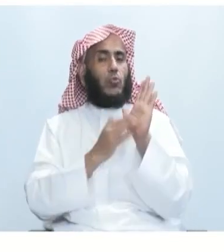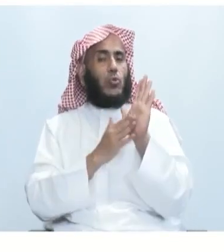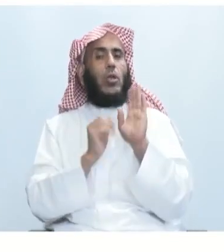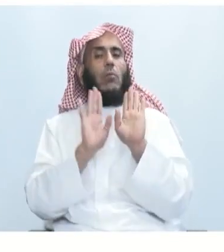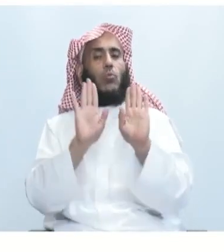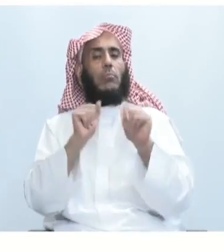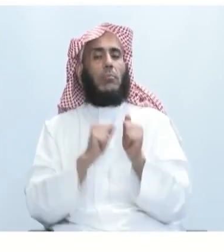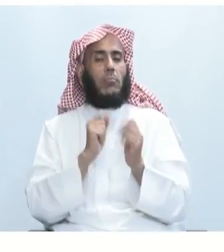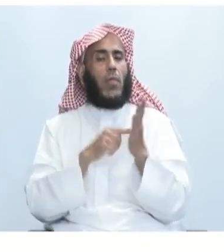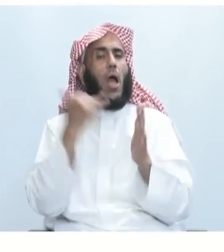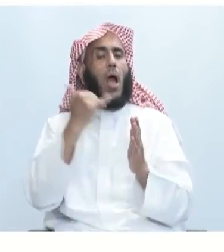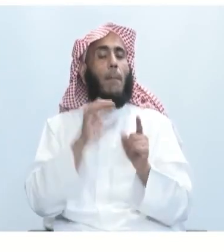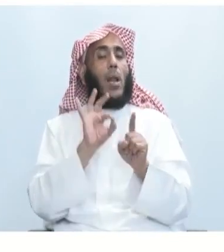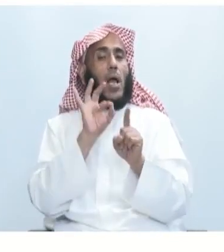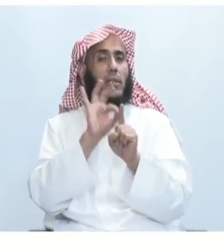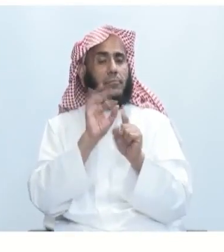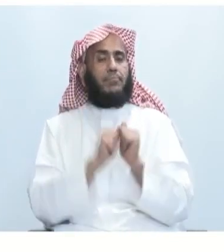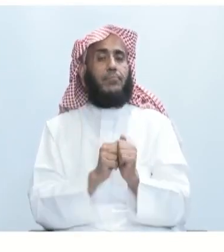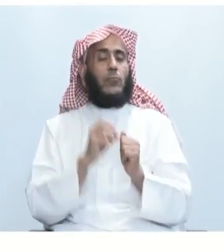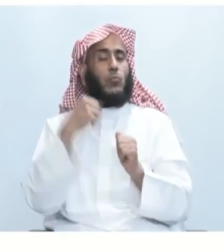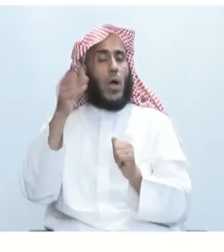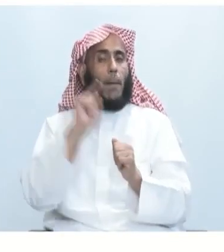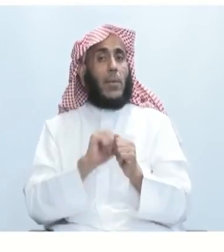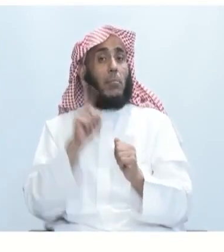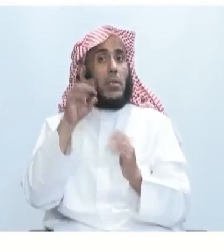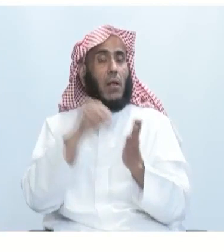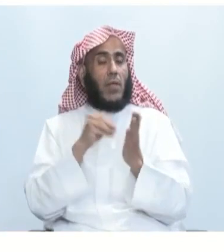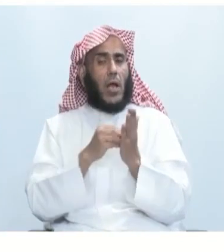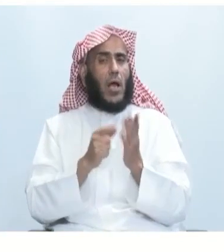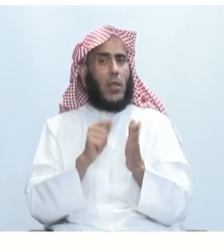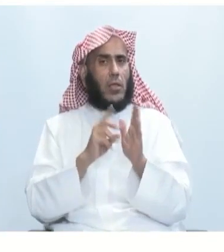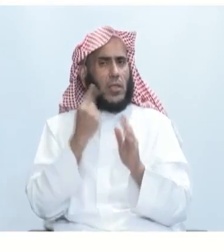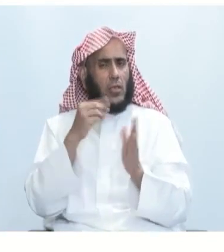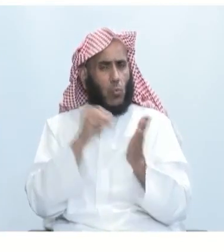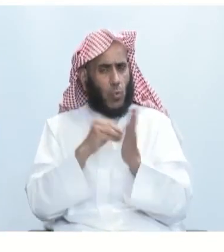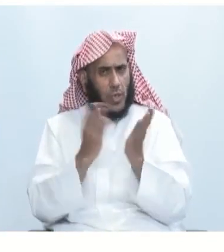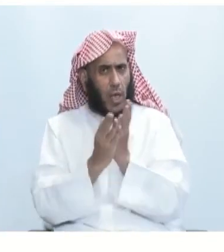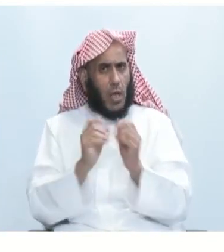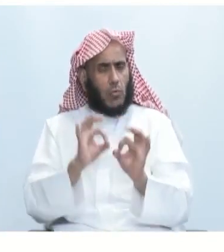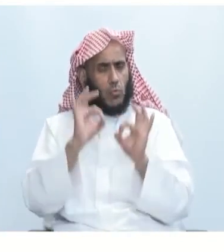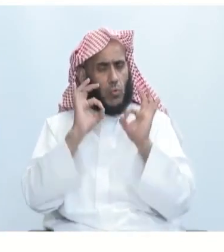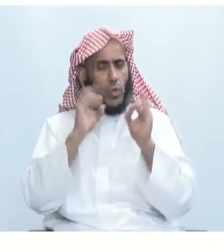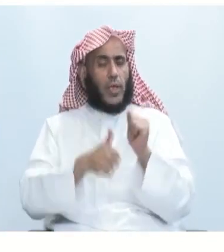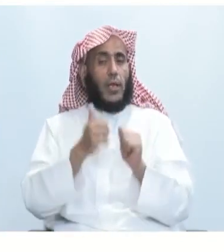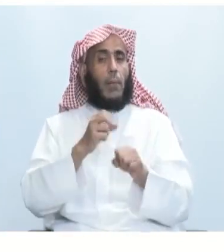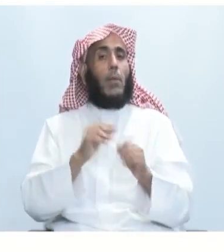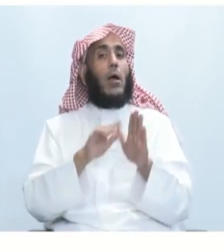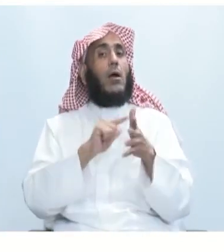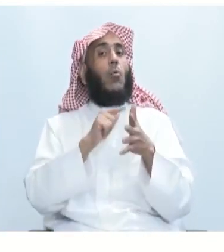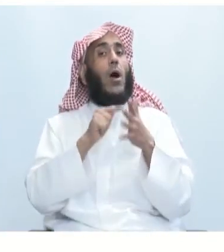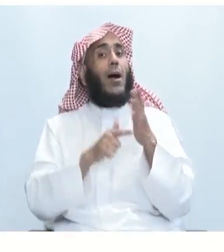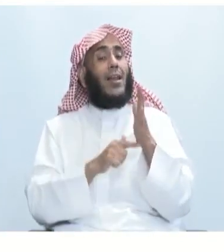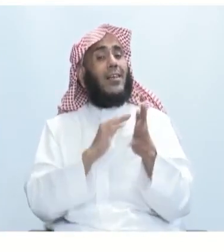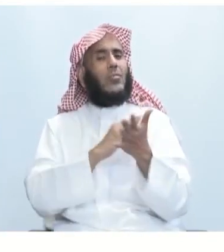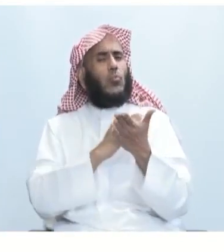المعطاه هذه اهم الاهداف التي اتوقع منك باذن الله في هذه الوحده ان تتقنها عناصر الفعل القرائي الوحده